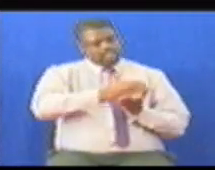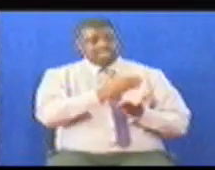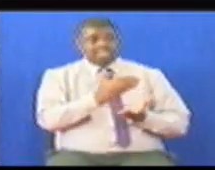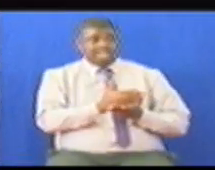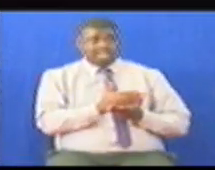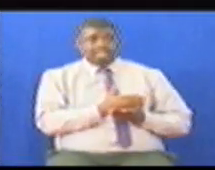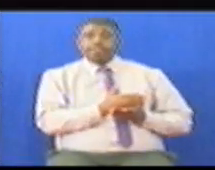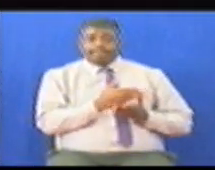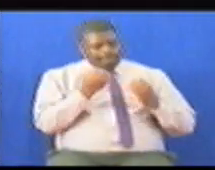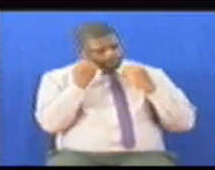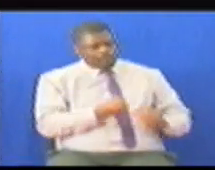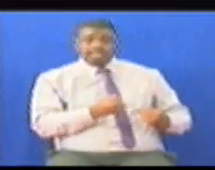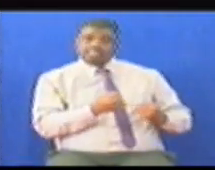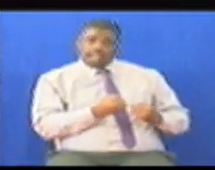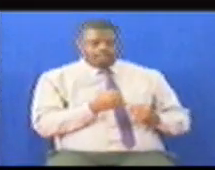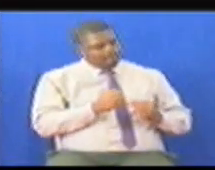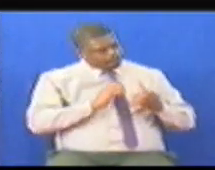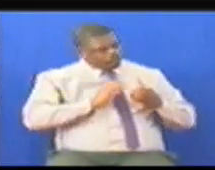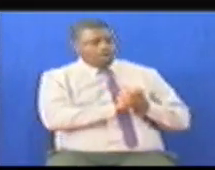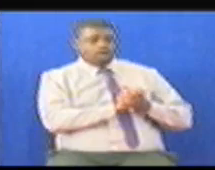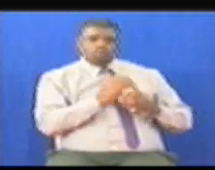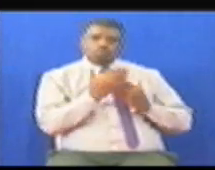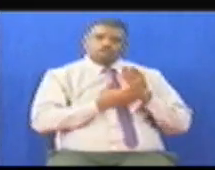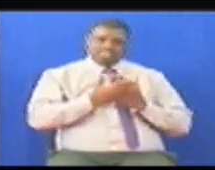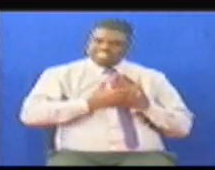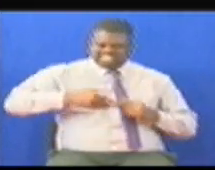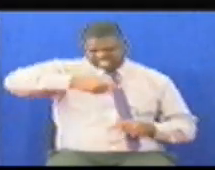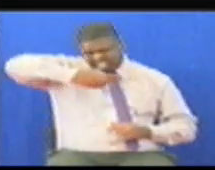kwamba tunaimarisha muungano wa nchi yetu.